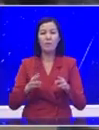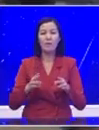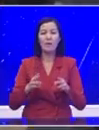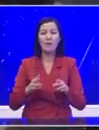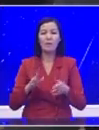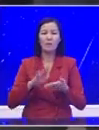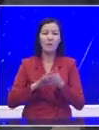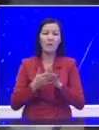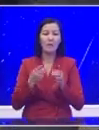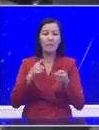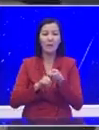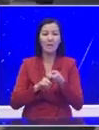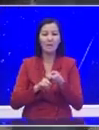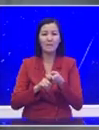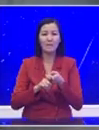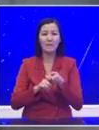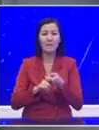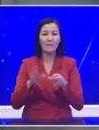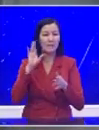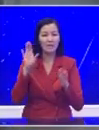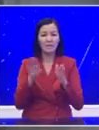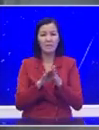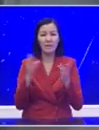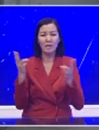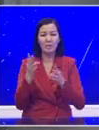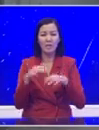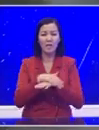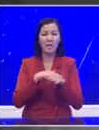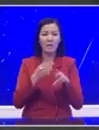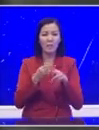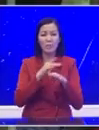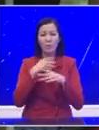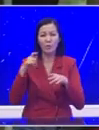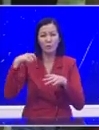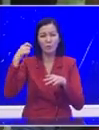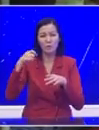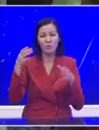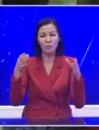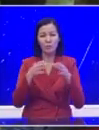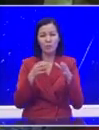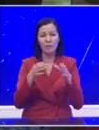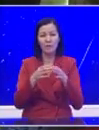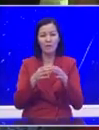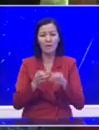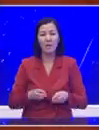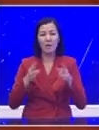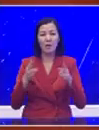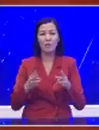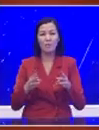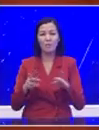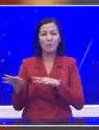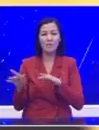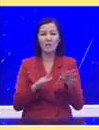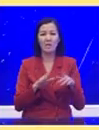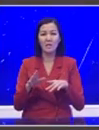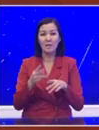базарда халықтың қарасы көп, тұтынушылар қажетісін алып жатыр. Бейғам түсірілім тобын жәрменкедегі жұрттың қауіпсіздік сақтамаған